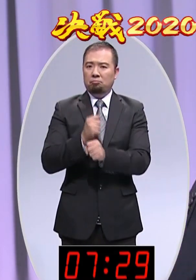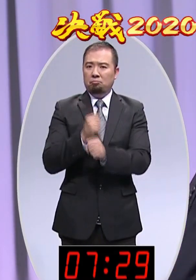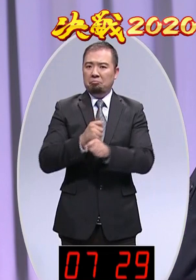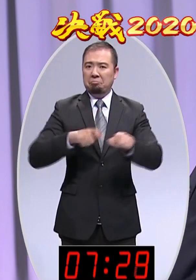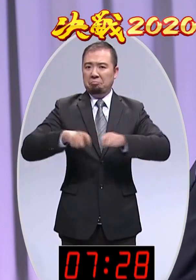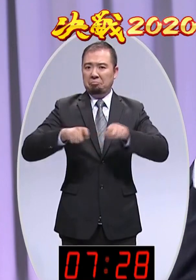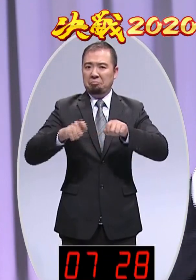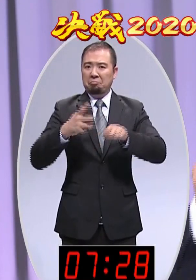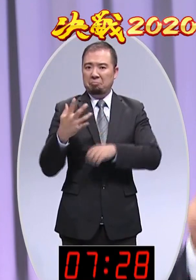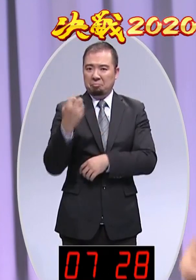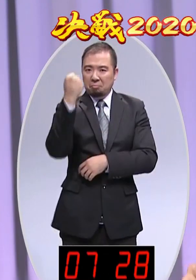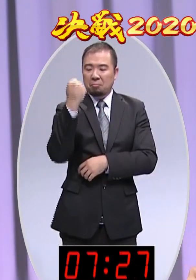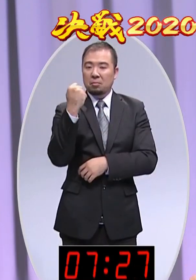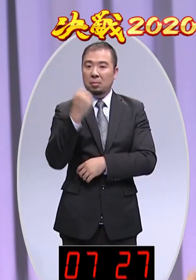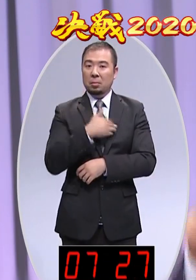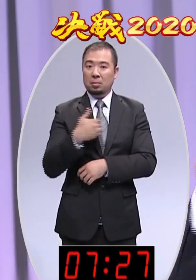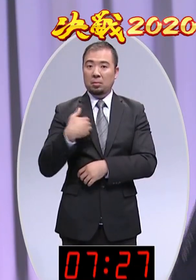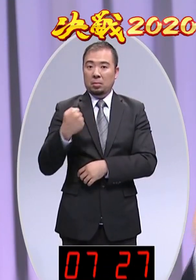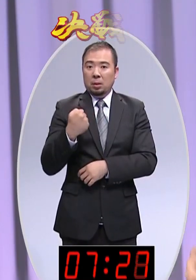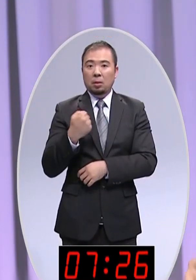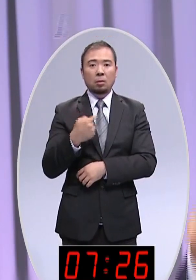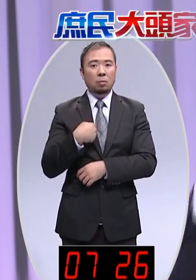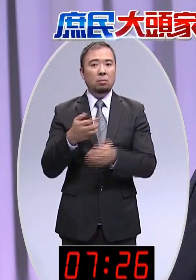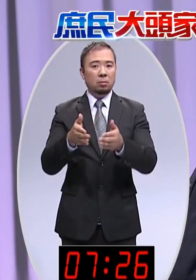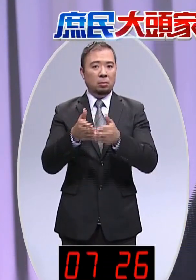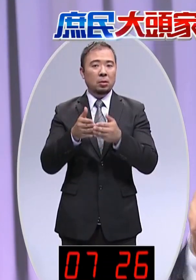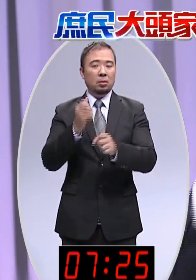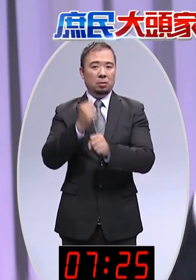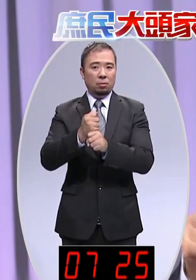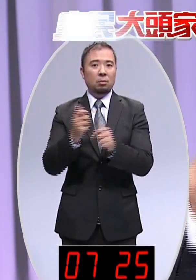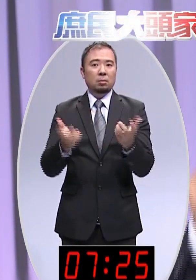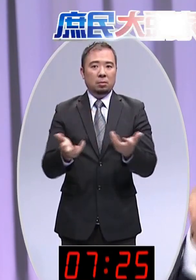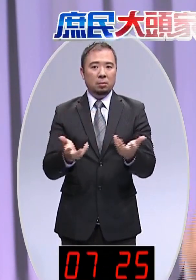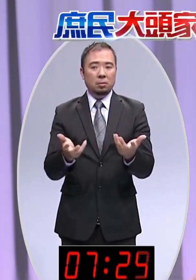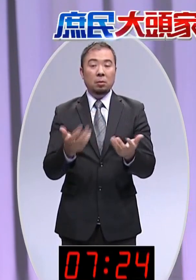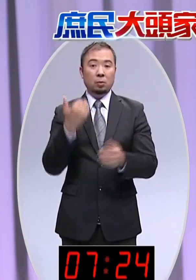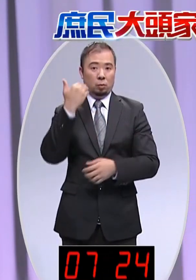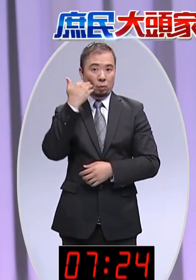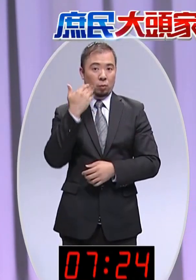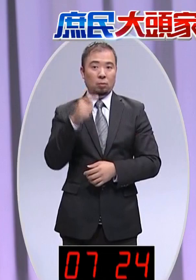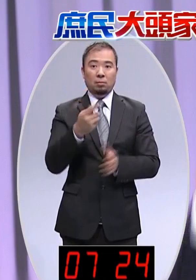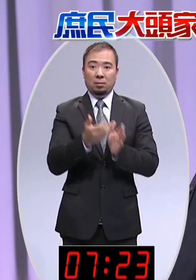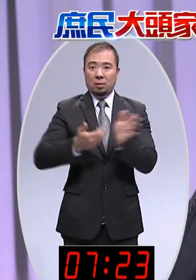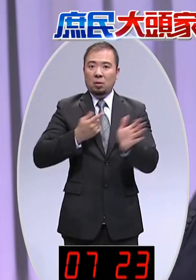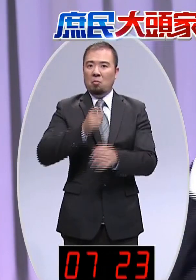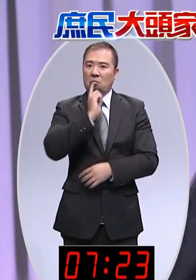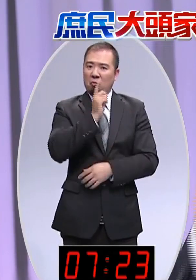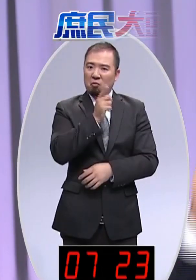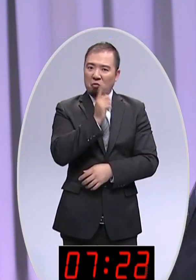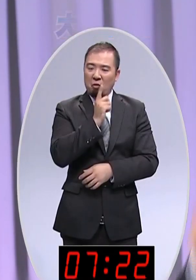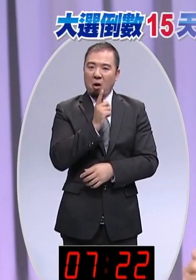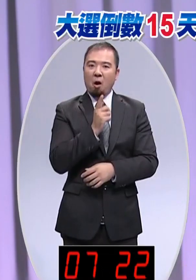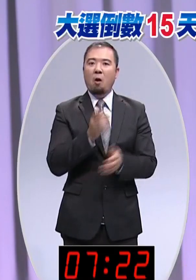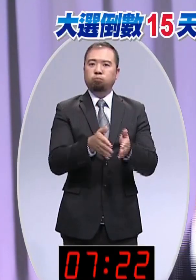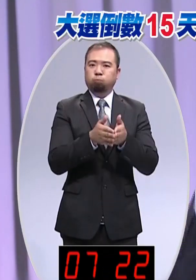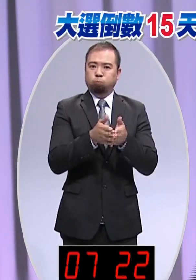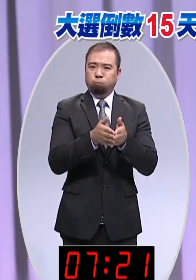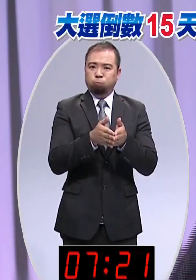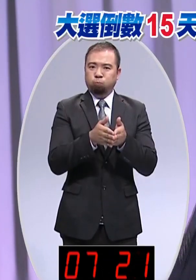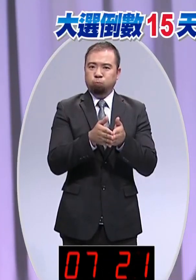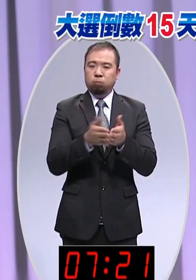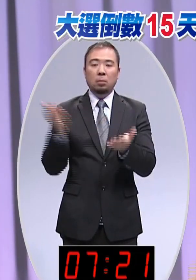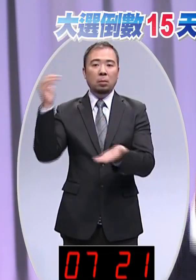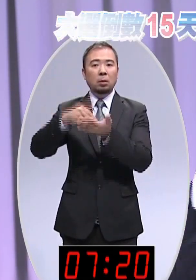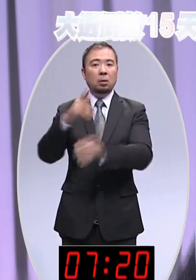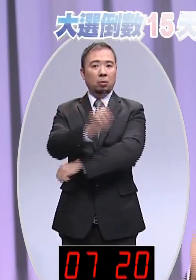我们所要做的事情必须说到要做到，人民可以看到，